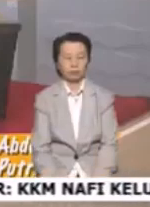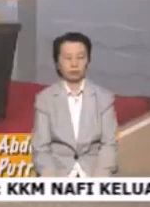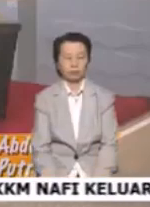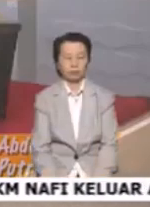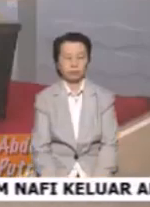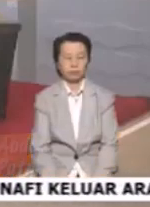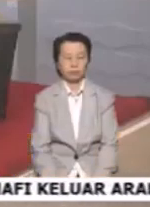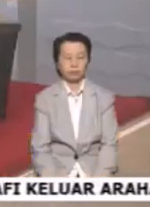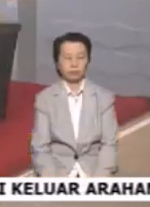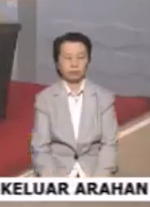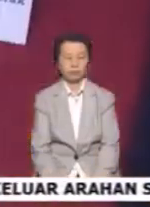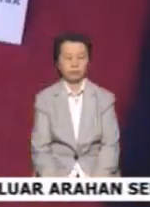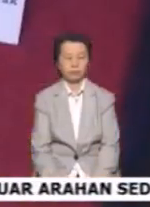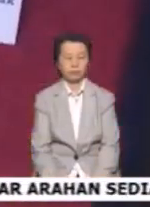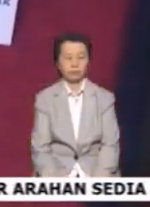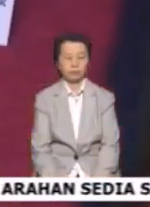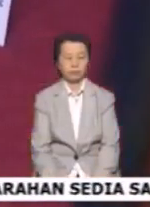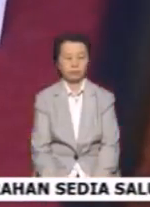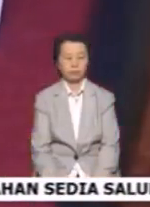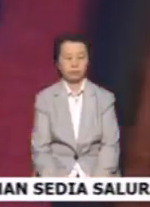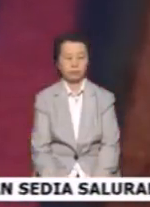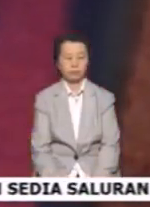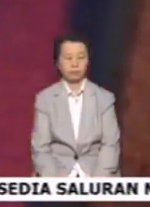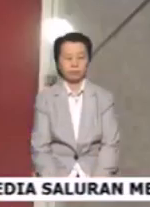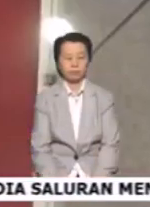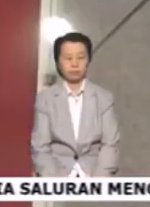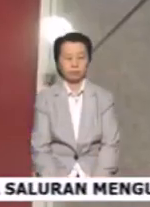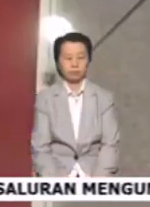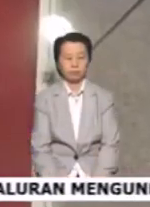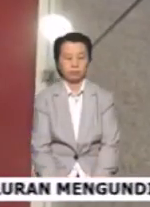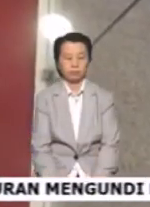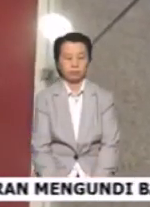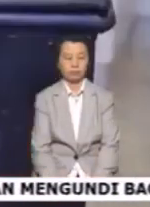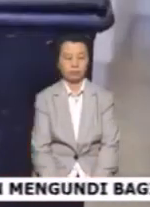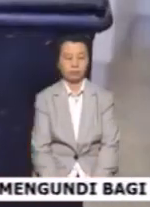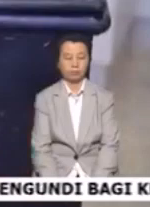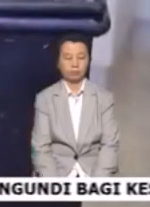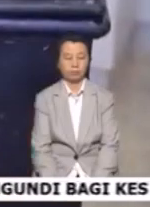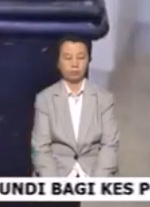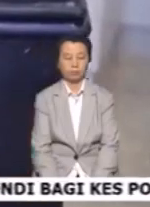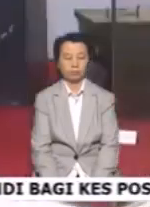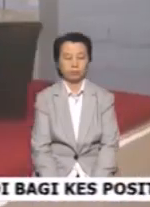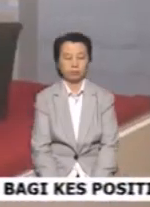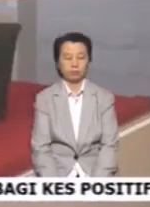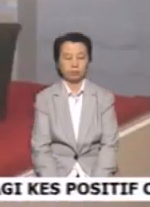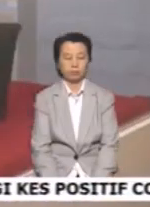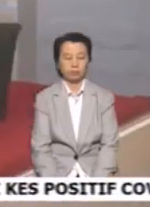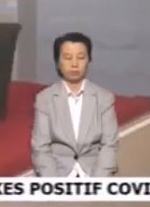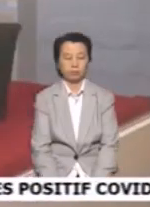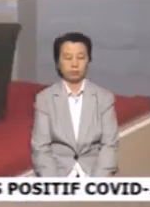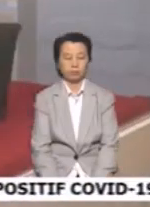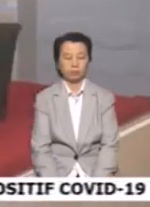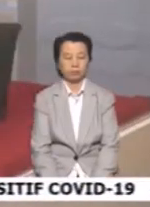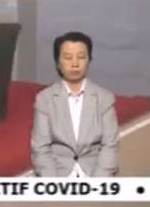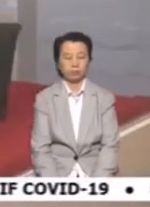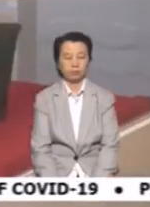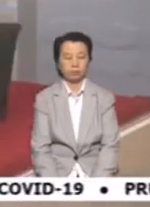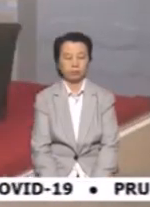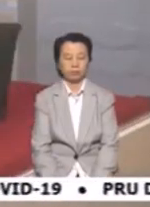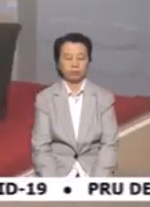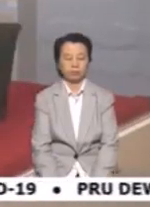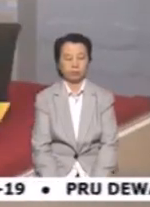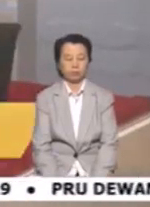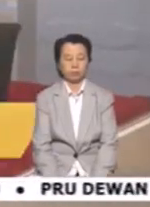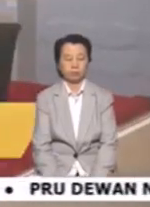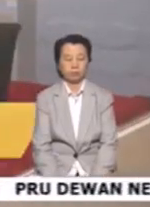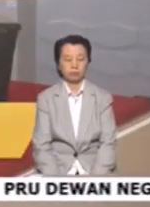pula adalah peti undi yang digunakan untuk pengundian bergerak di kawasan pedalaman. Assalamualaikum, salam sejahtera.